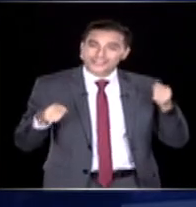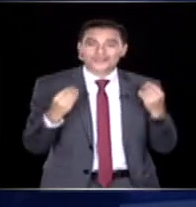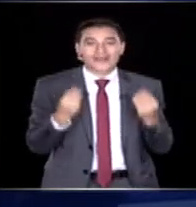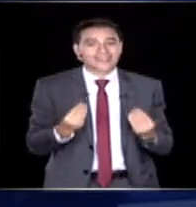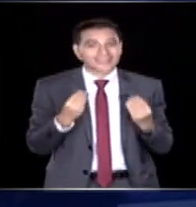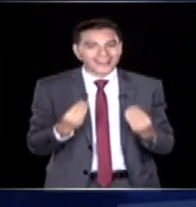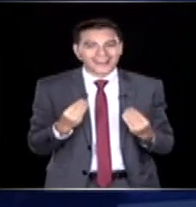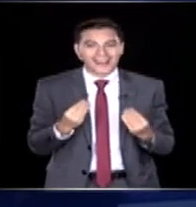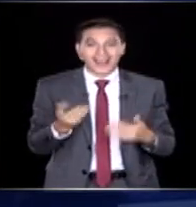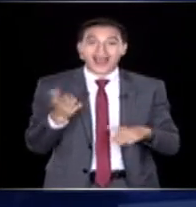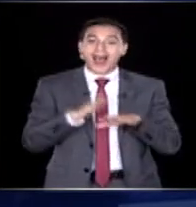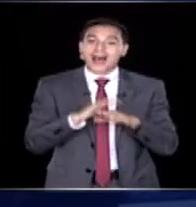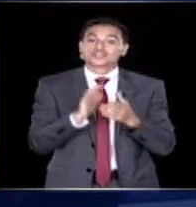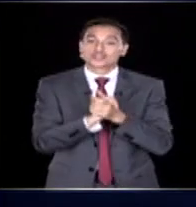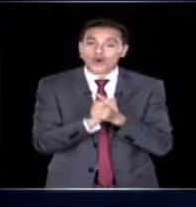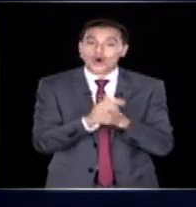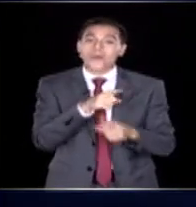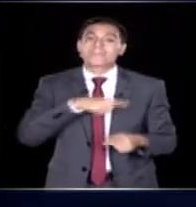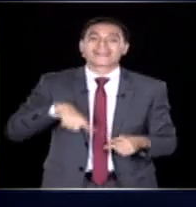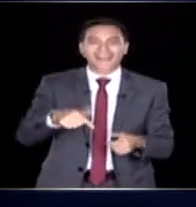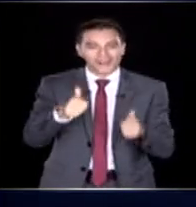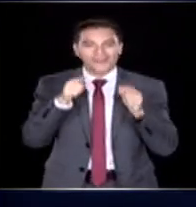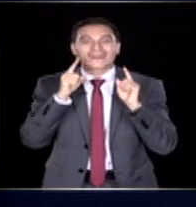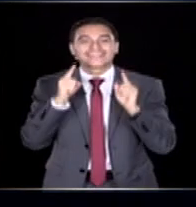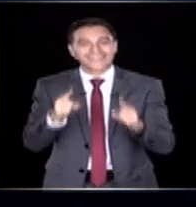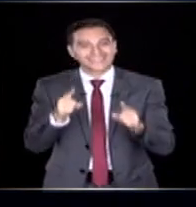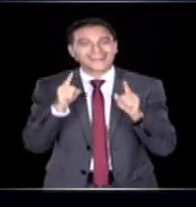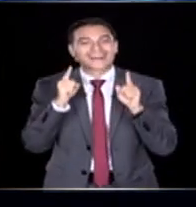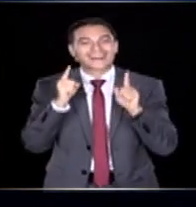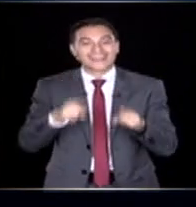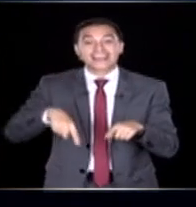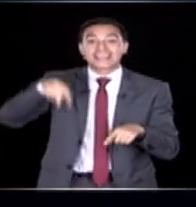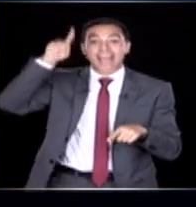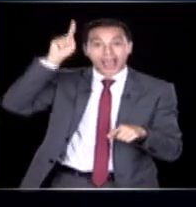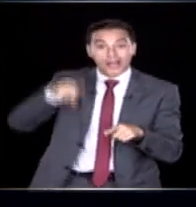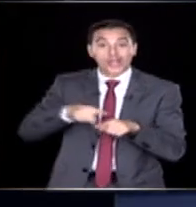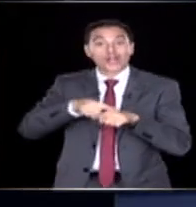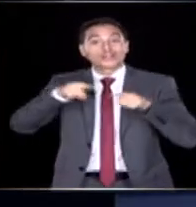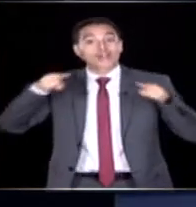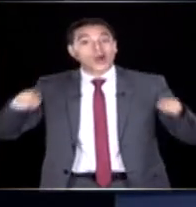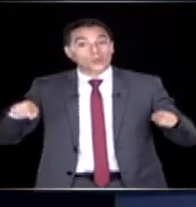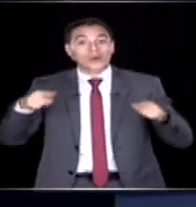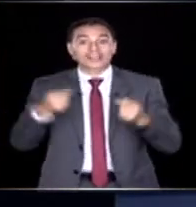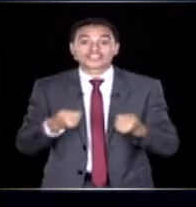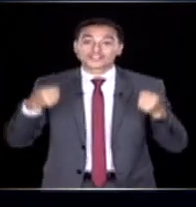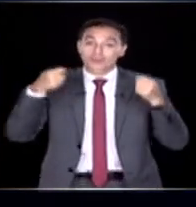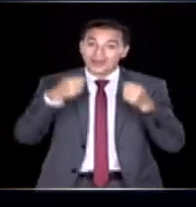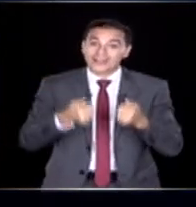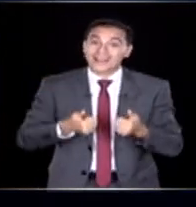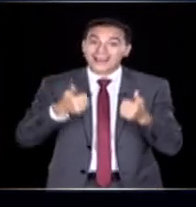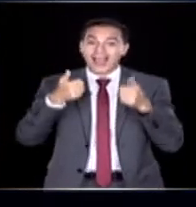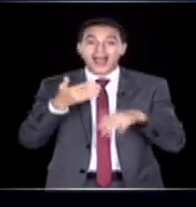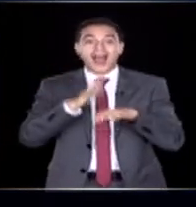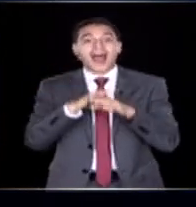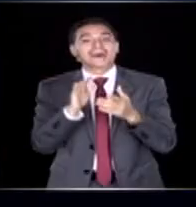طول شوية عالصحبة الحلوة دي، يا ليل طول شوية